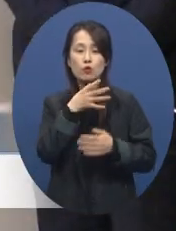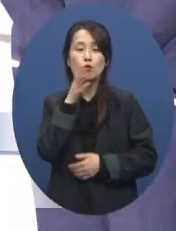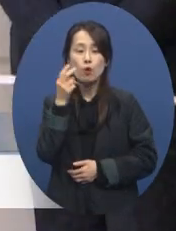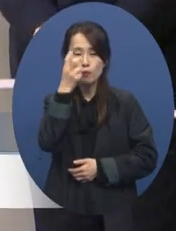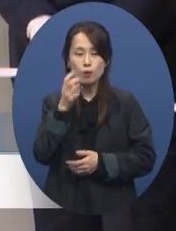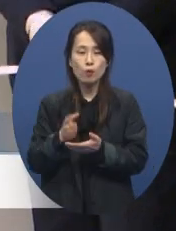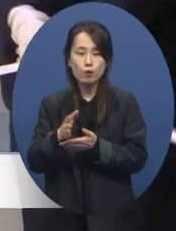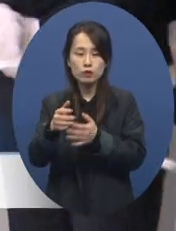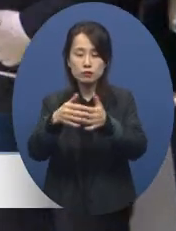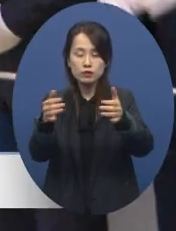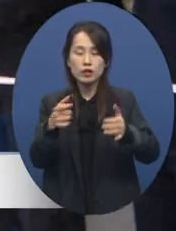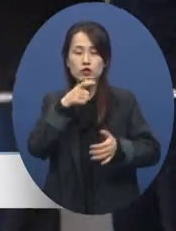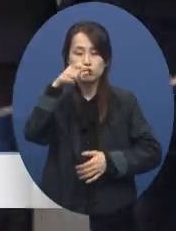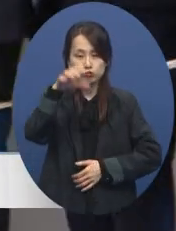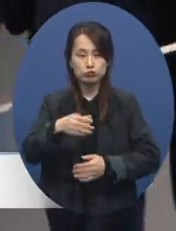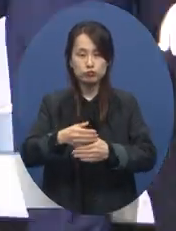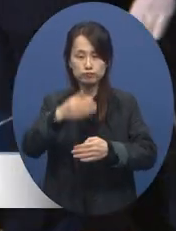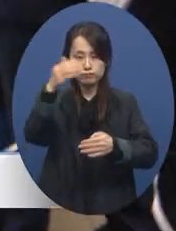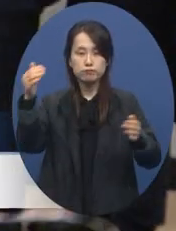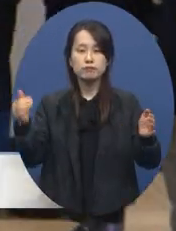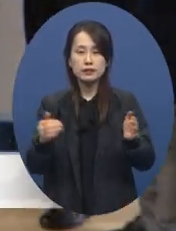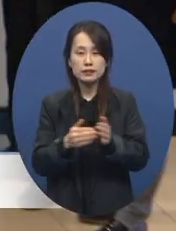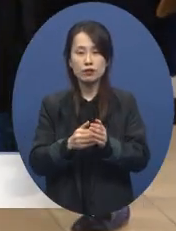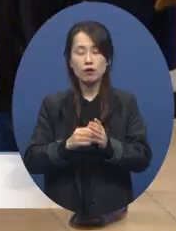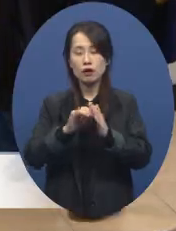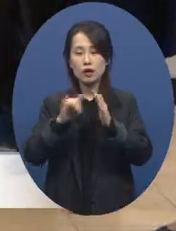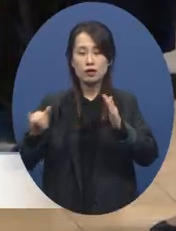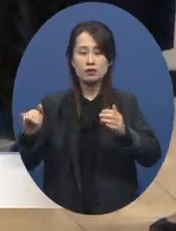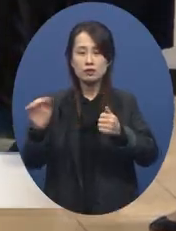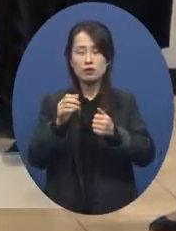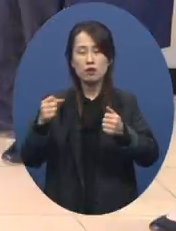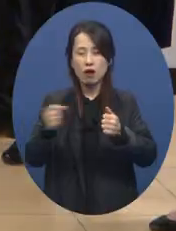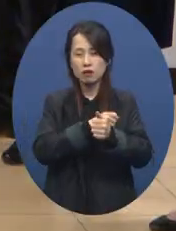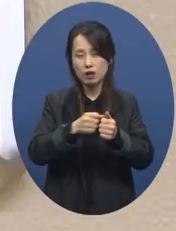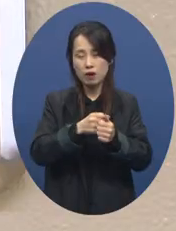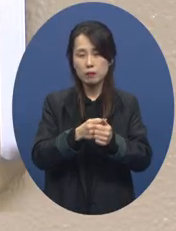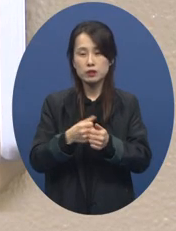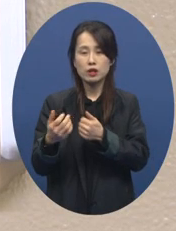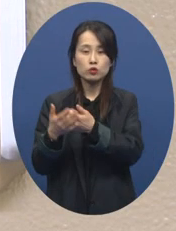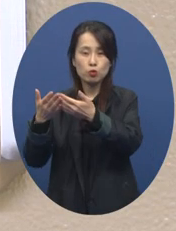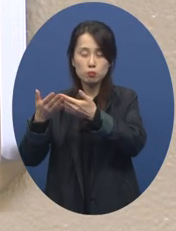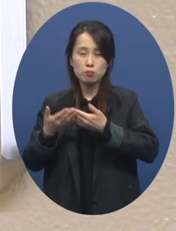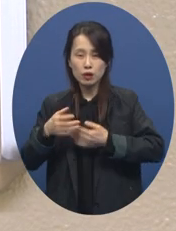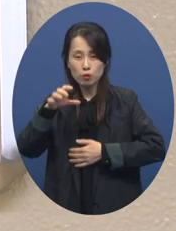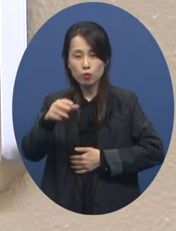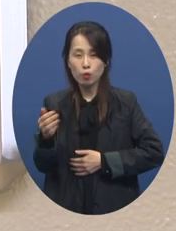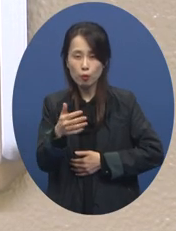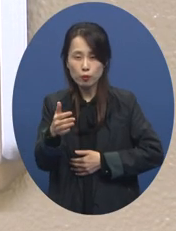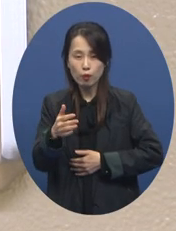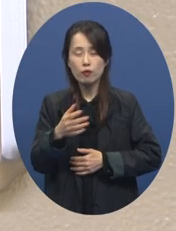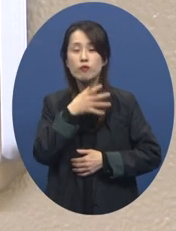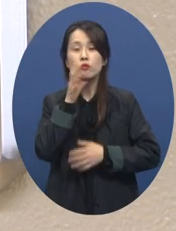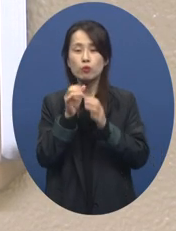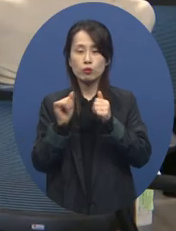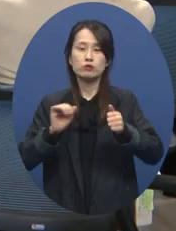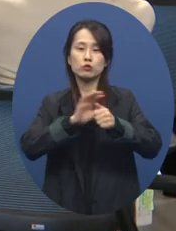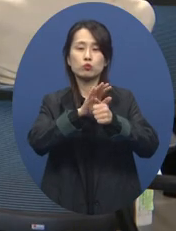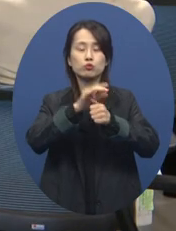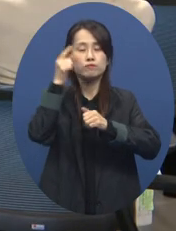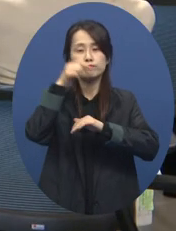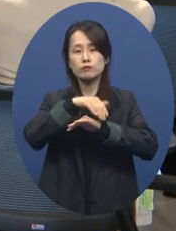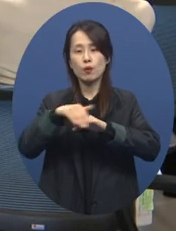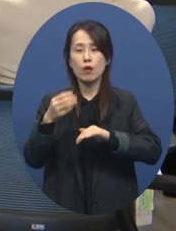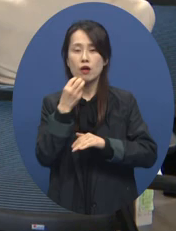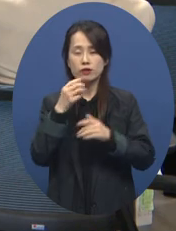경기도 노인보호전문기관이 수원에 생겼습니다. 가정 등에서 학대받아도 손 내밀 곳이 마땅치 않았던 어르신들을 지원합니다.